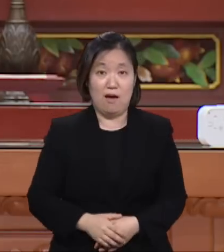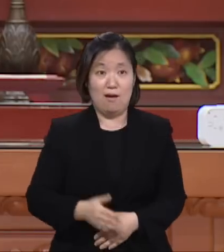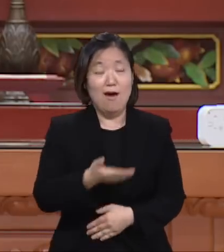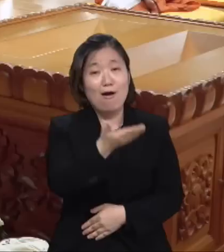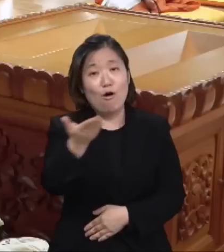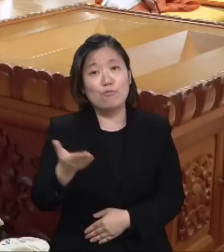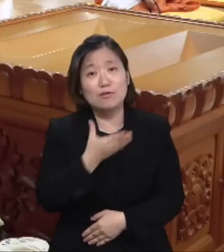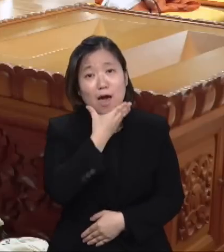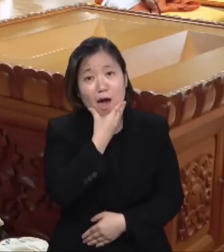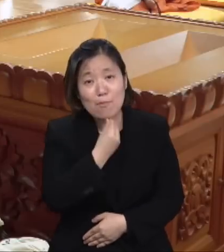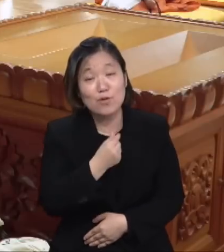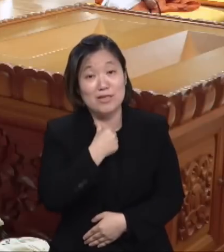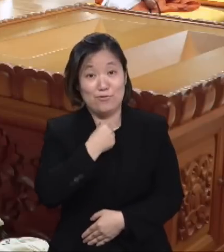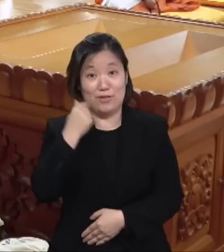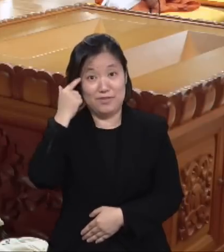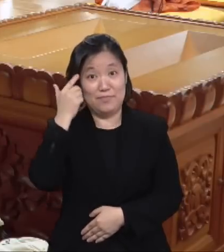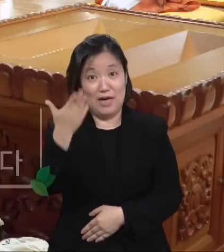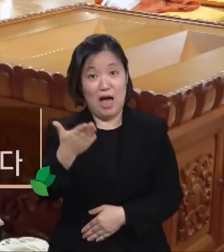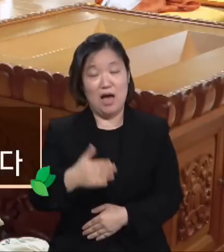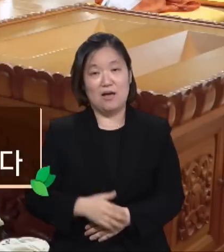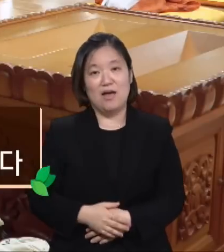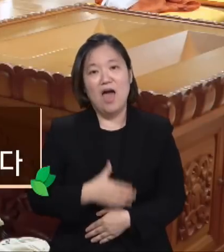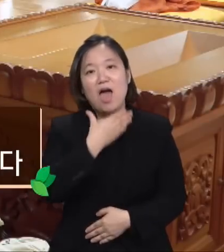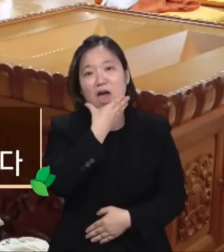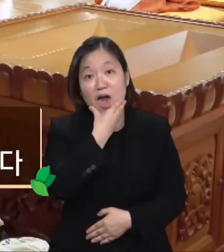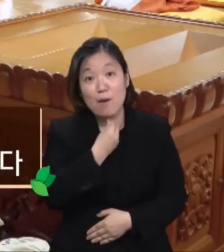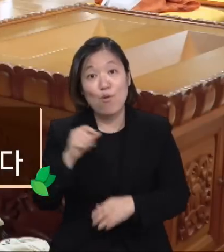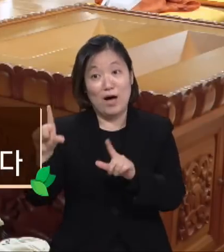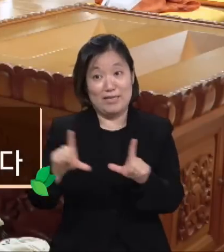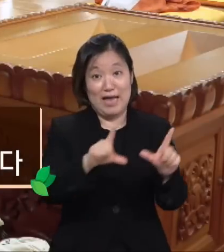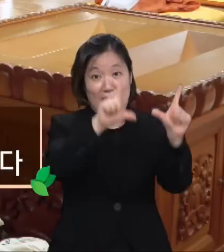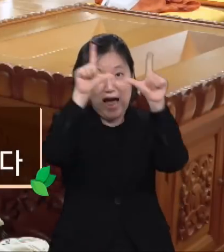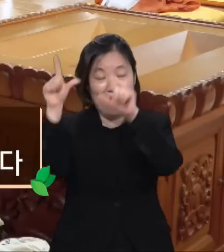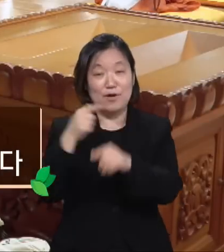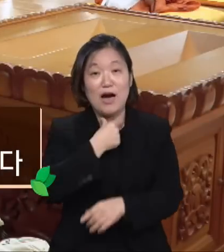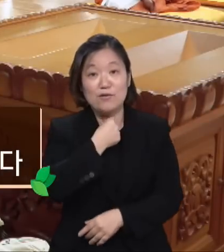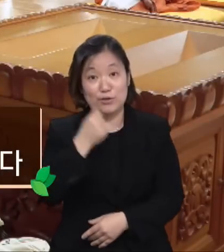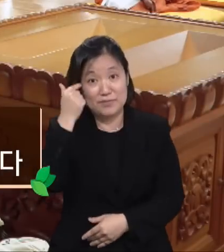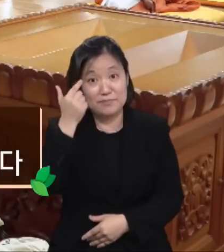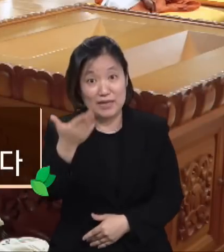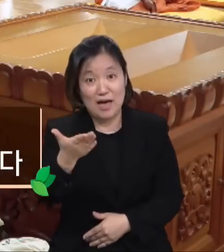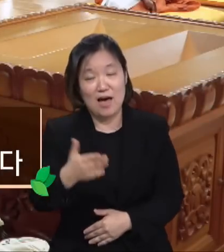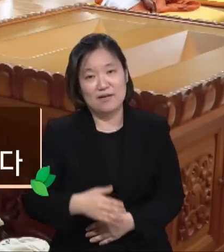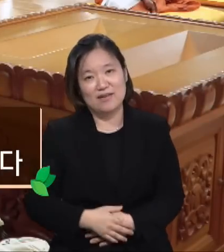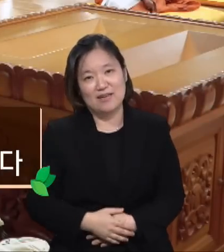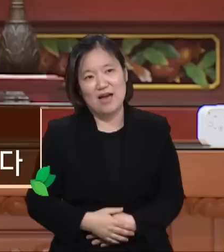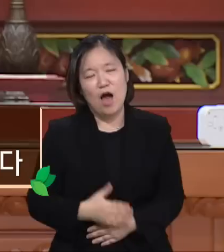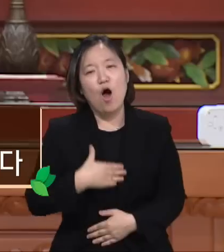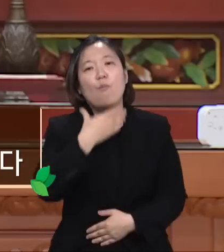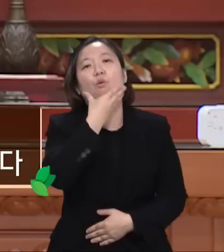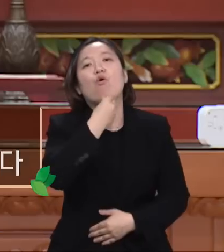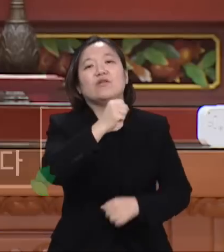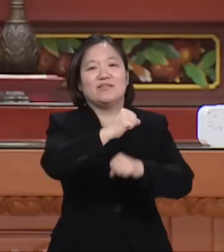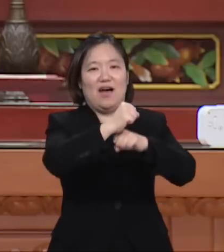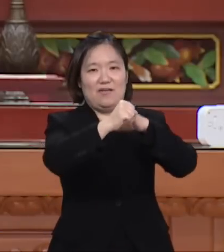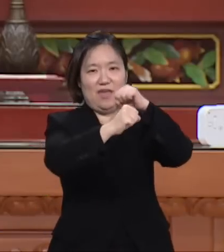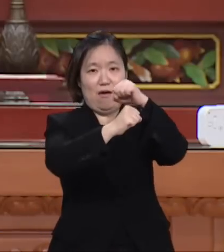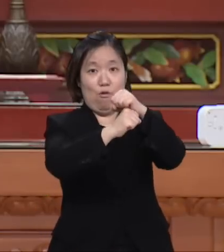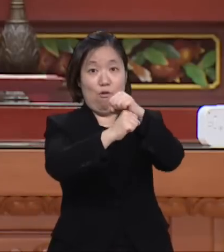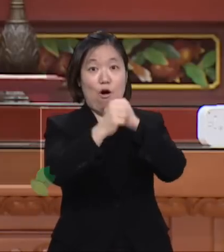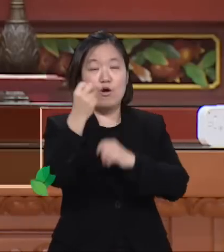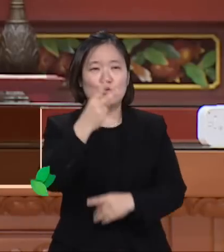행복해지고 싶습니까 행복한 삶을 창조하고 싶습니까 복을 지으십시오